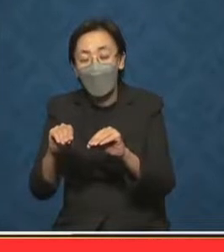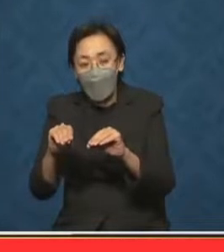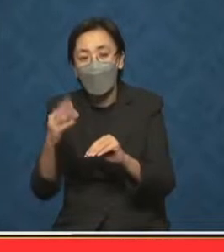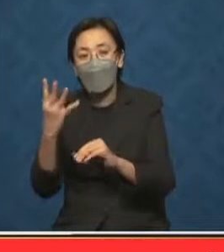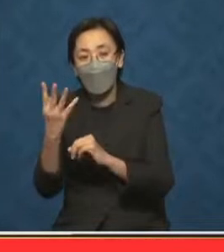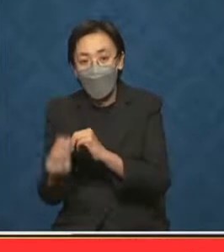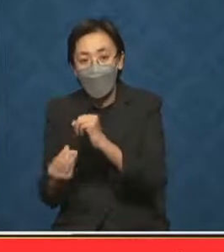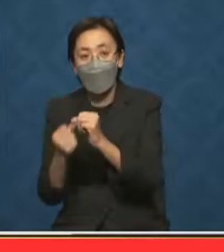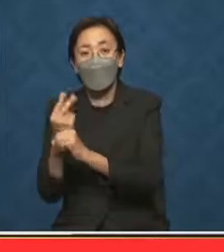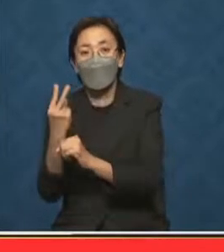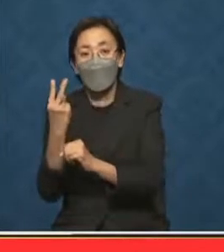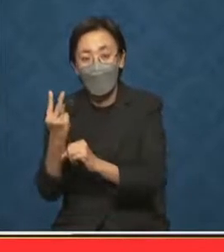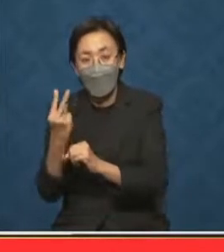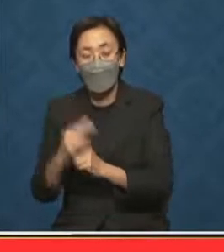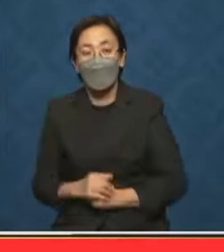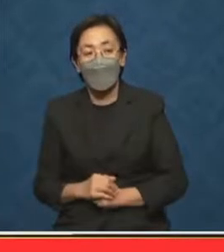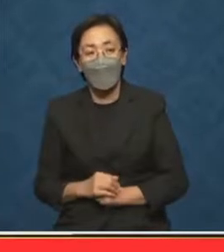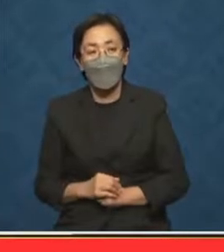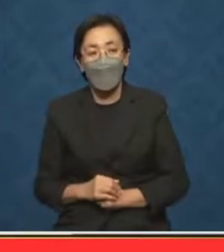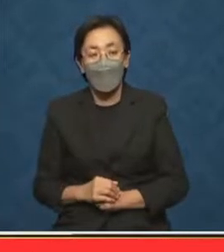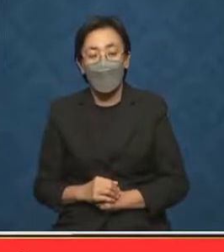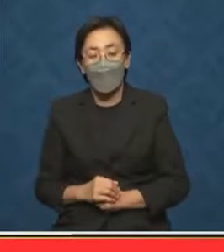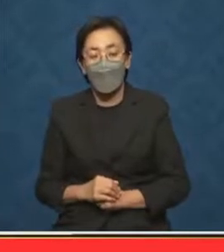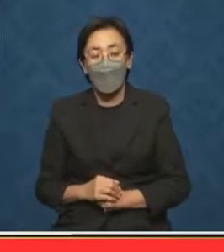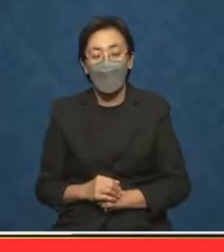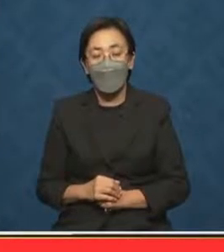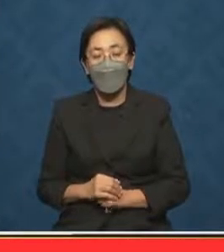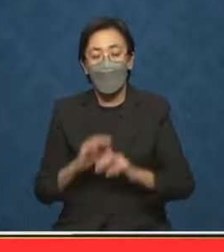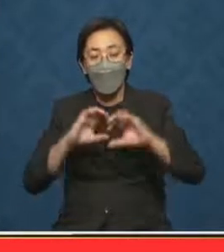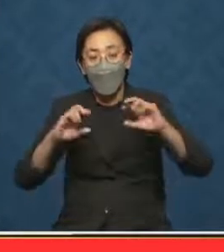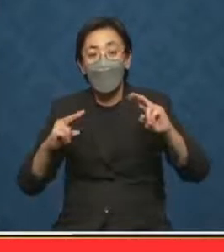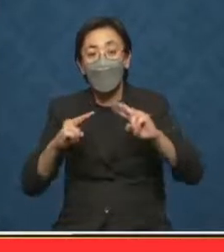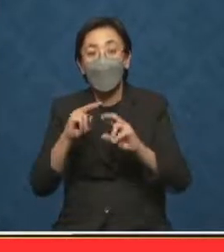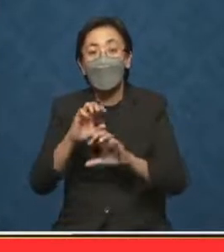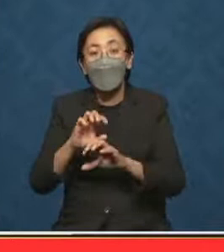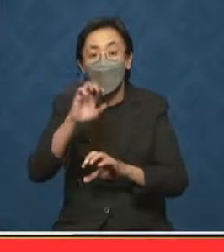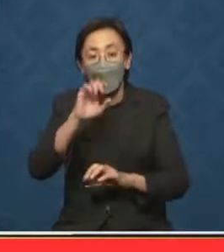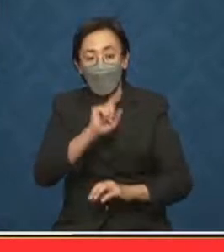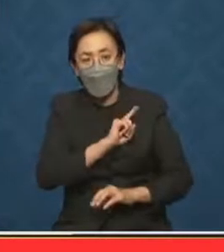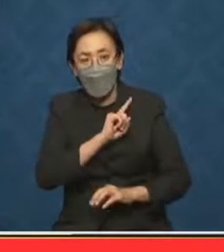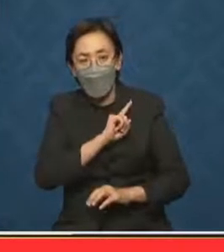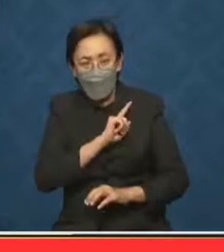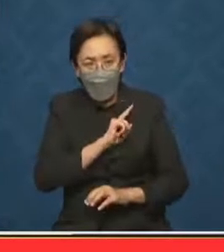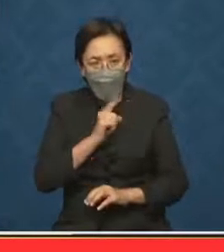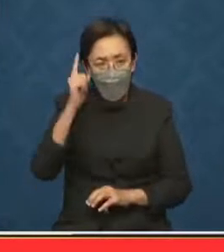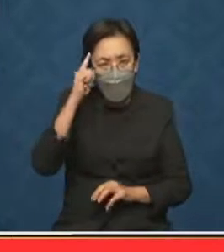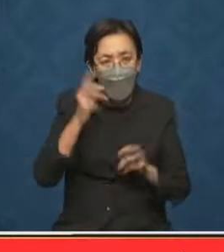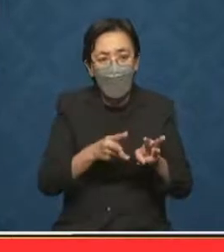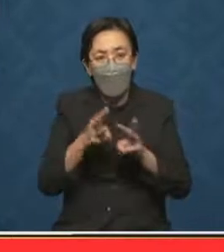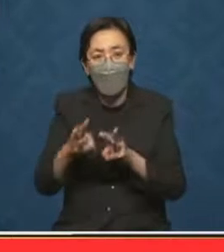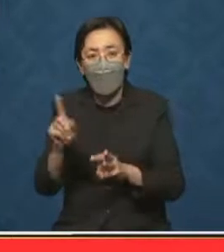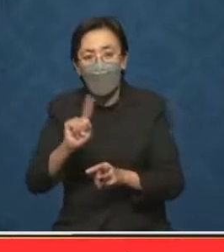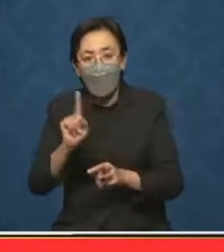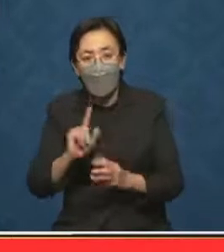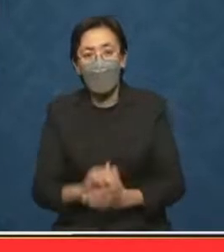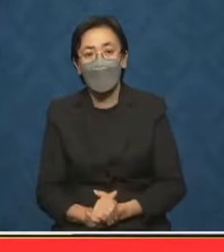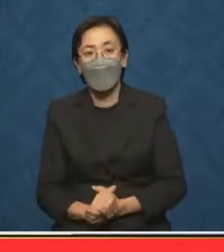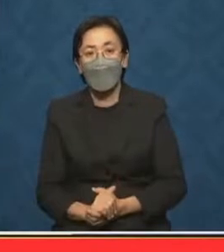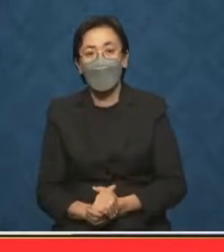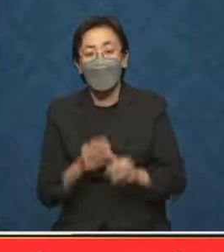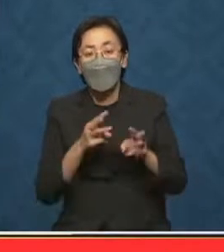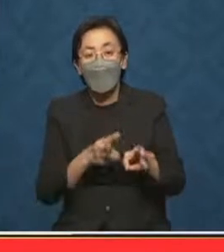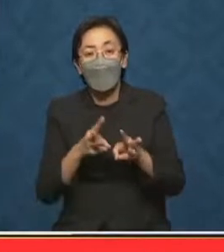รัฐบาลโดยกระสวมหาทัยจะต้องหาวิธีการในการทจะต้องเตรียมการเพื่อ